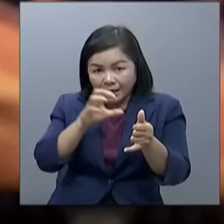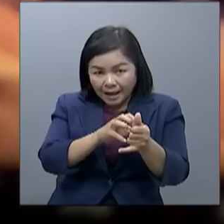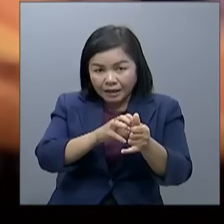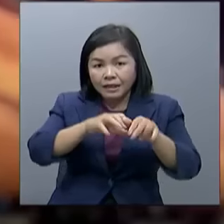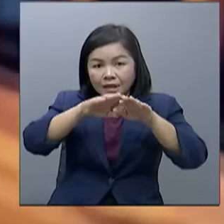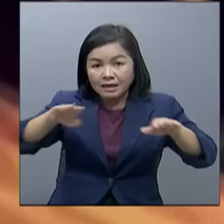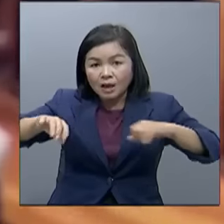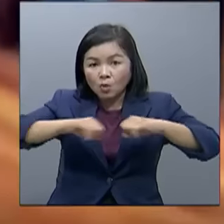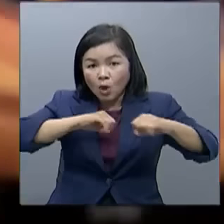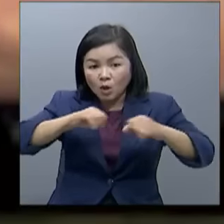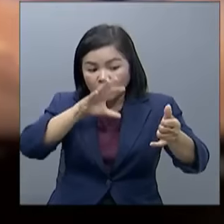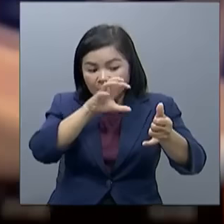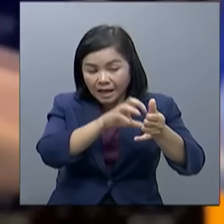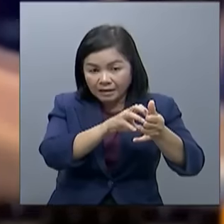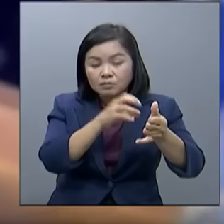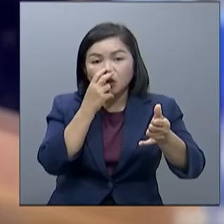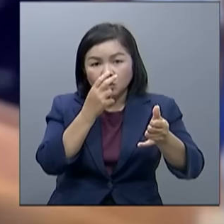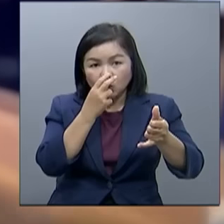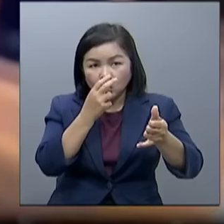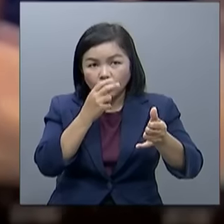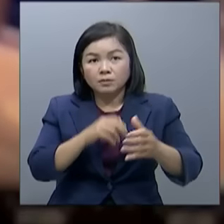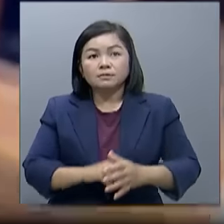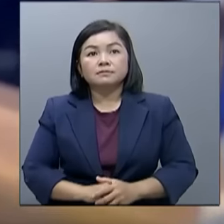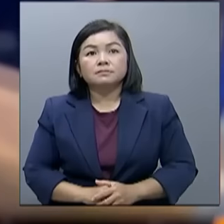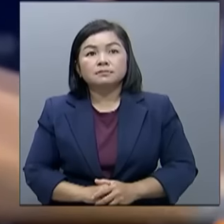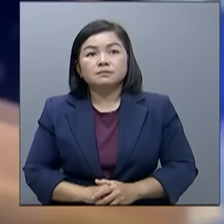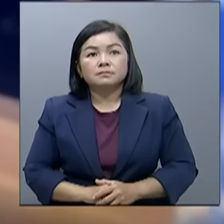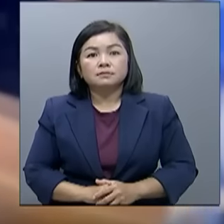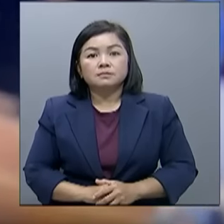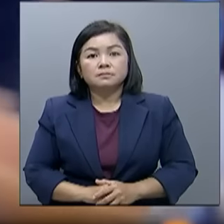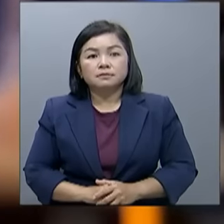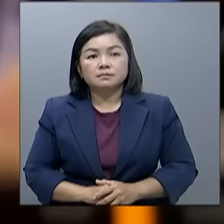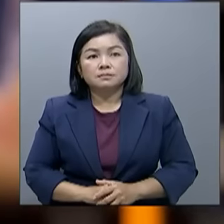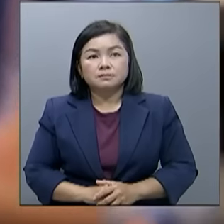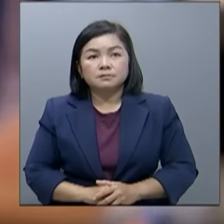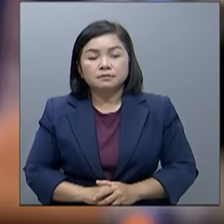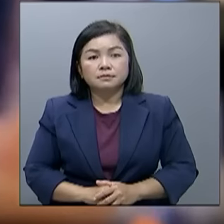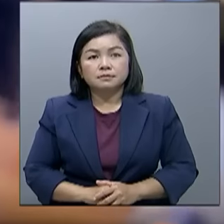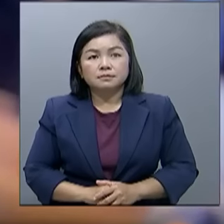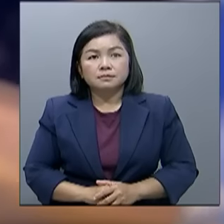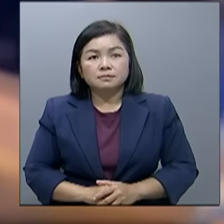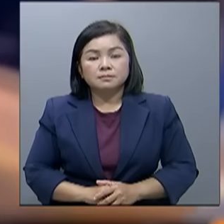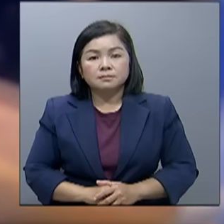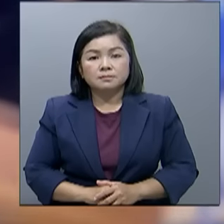โน้องอันนี้อุเจ็บ